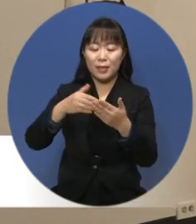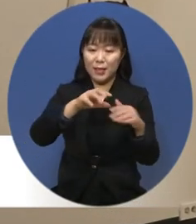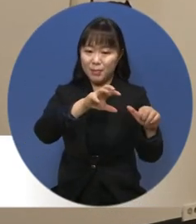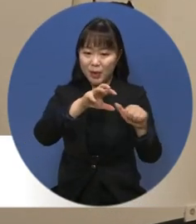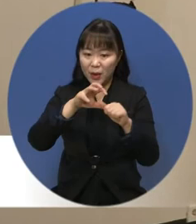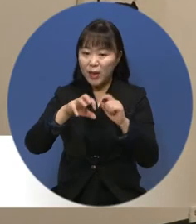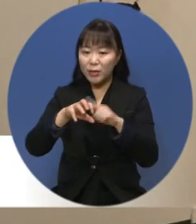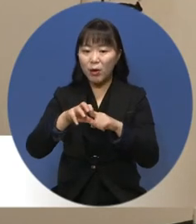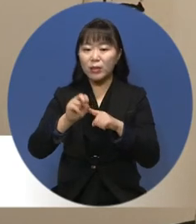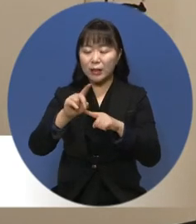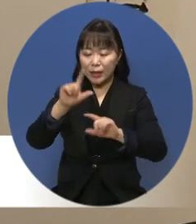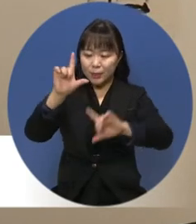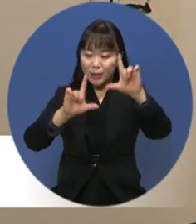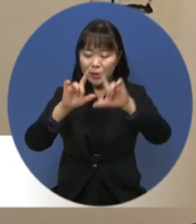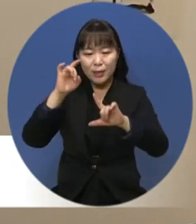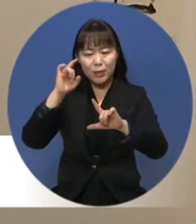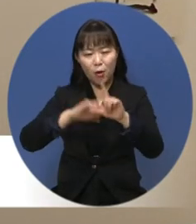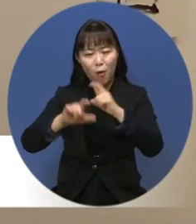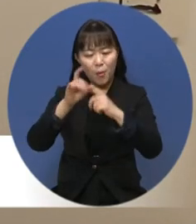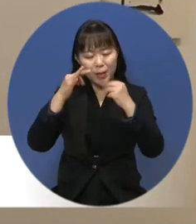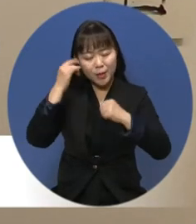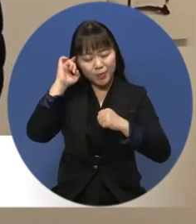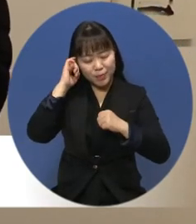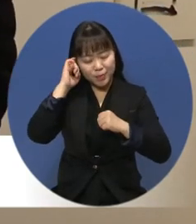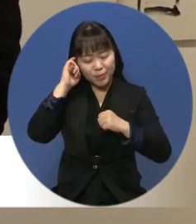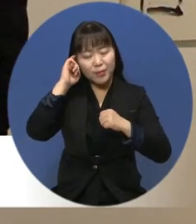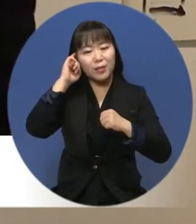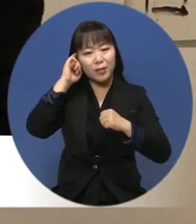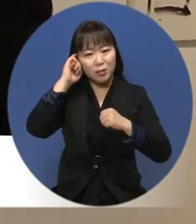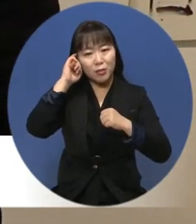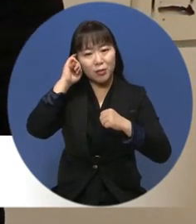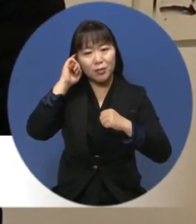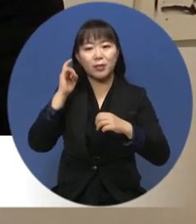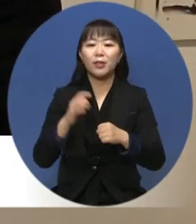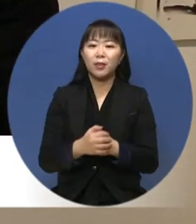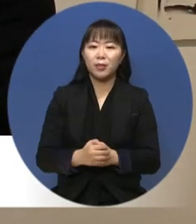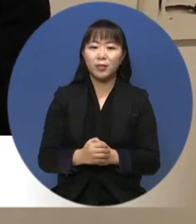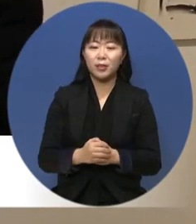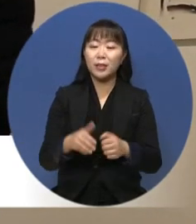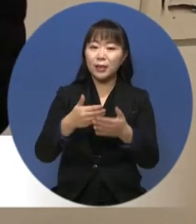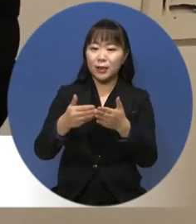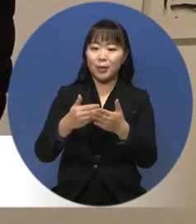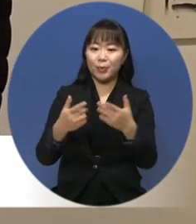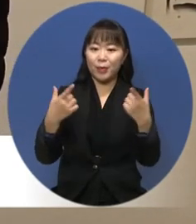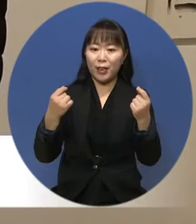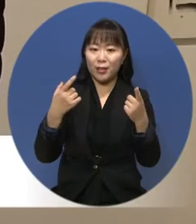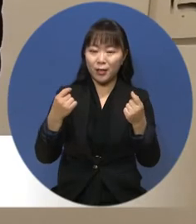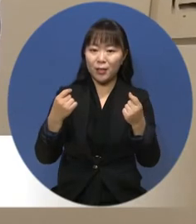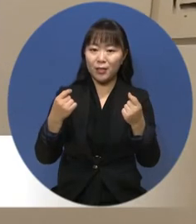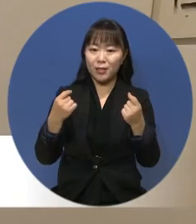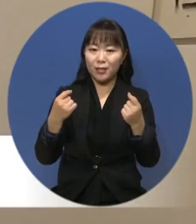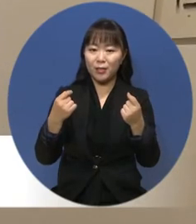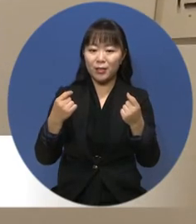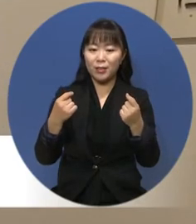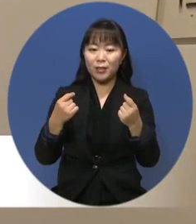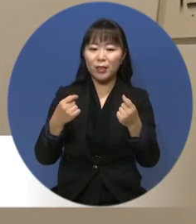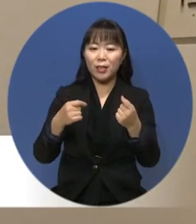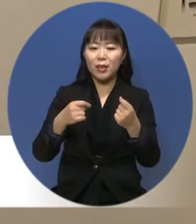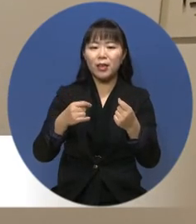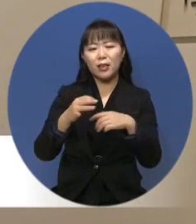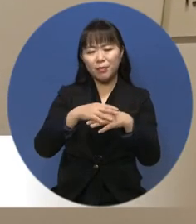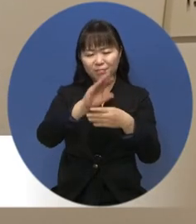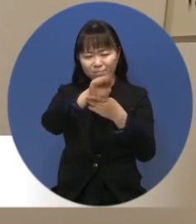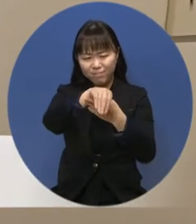그 다음에 그 이미지를 더 많이 생각해서 약간 크림같은 이미 적인 글씨를 쓰려고 이번에